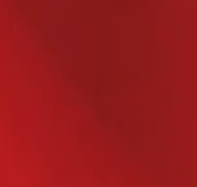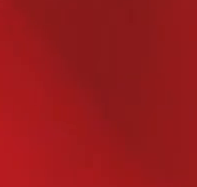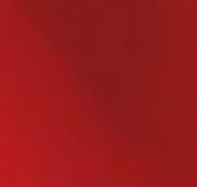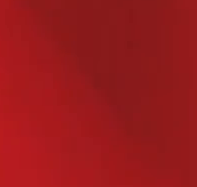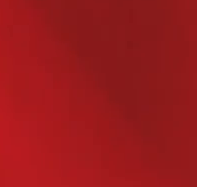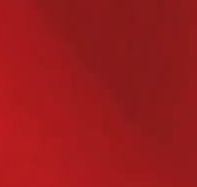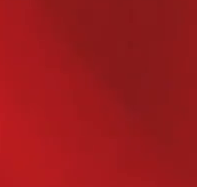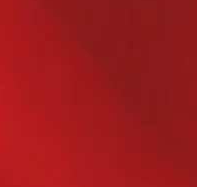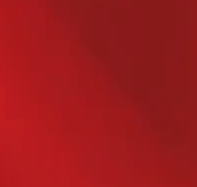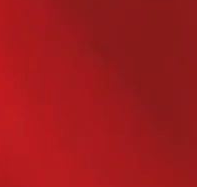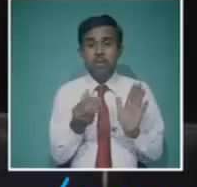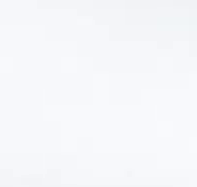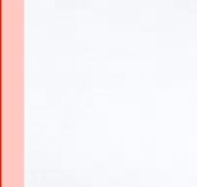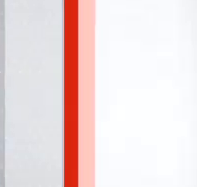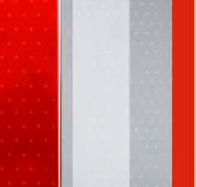ආරම්භන්න.